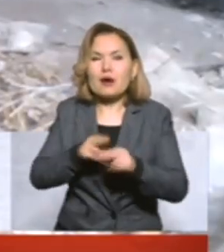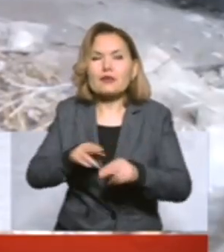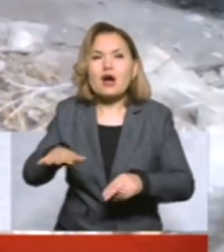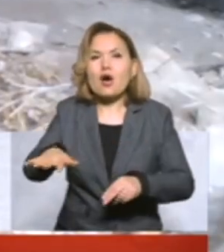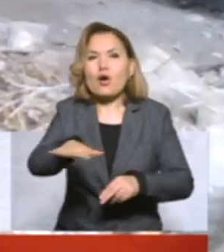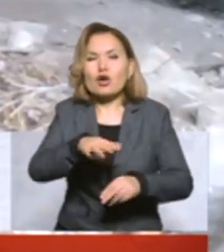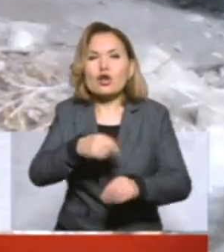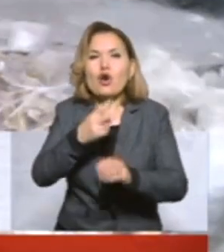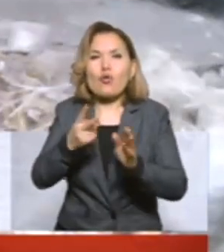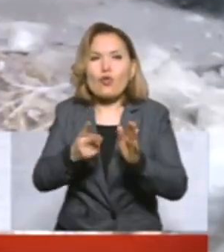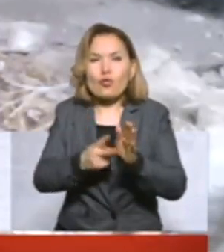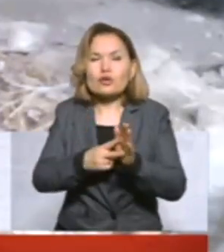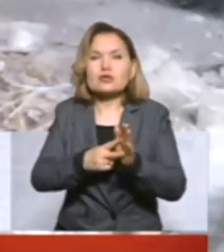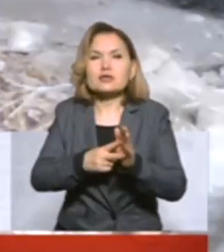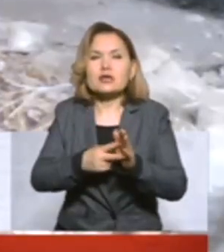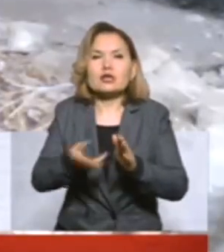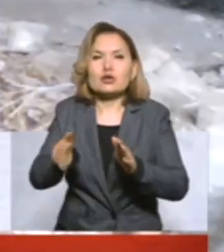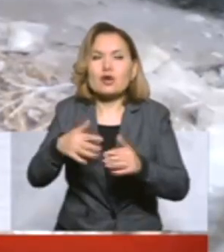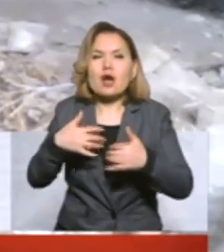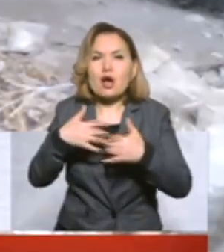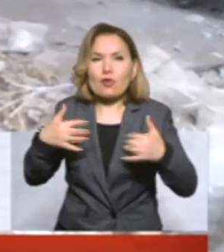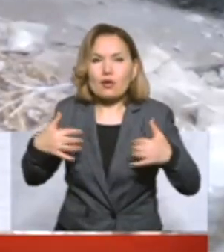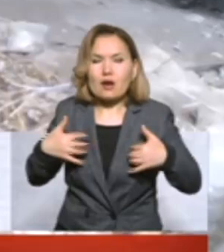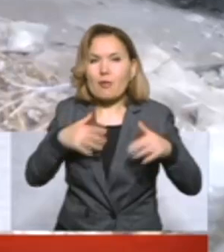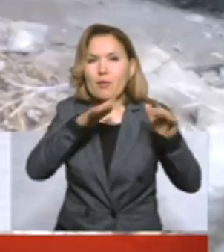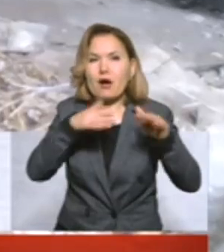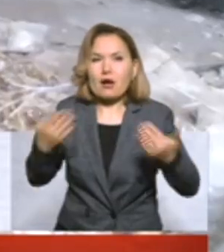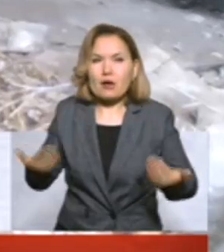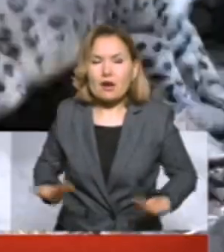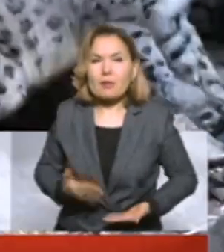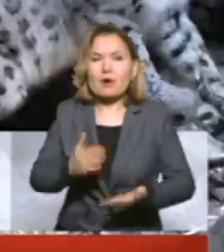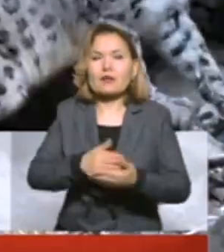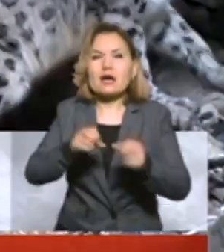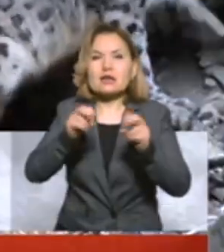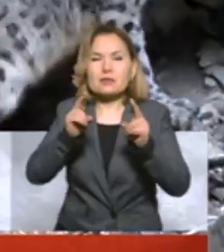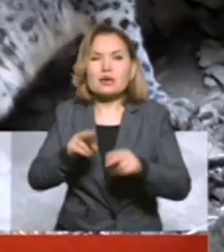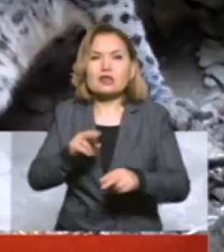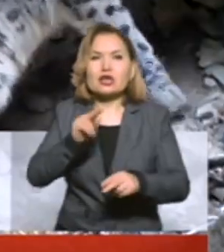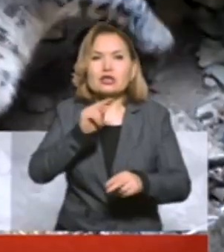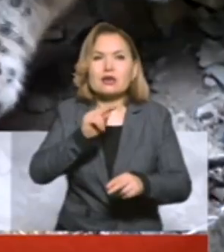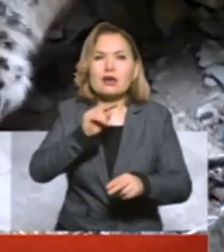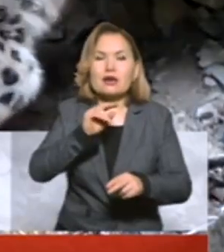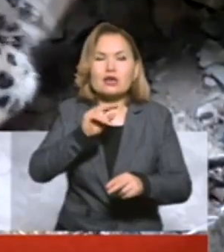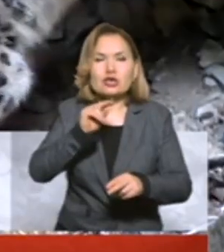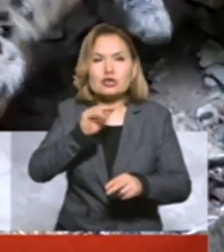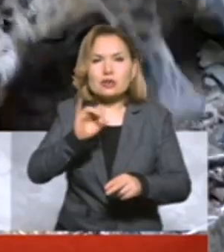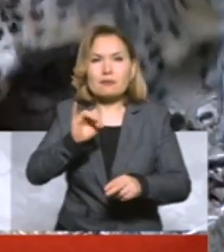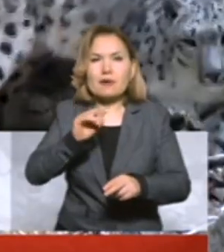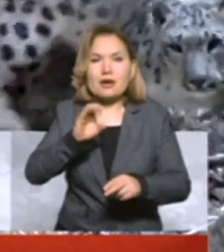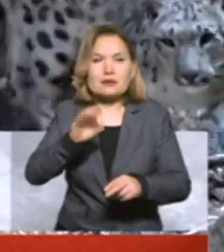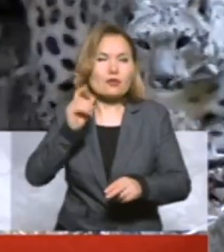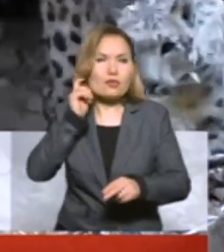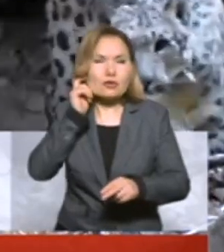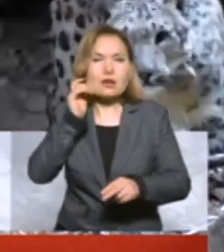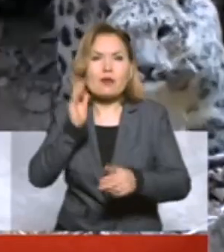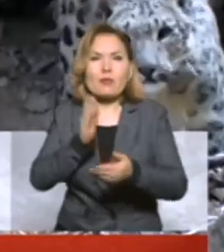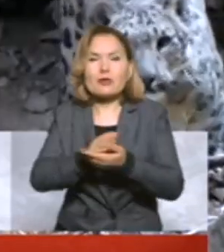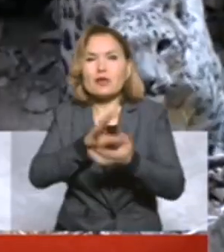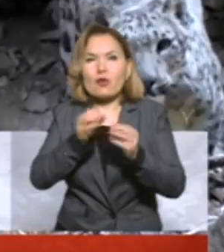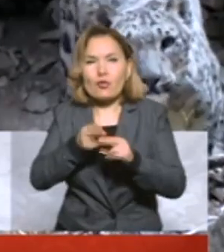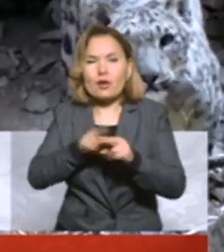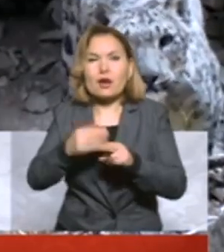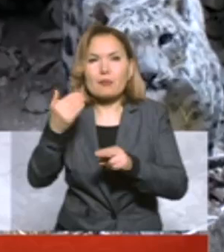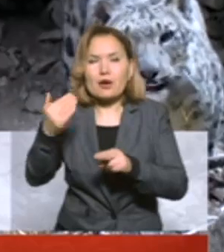аумағында 17 ілбістің жүргені анықталды. Солардың жетеуінің мойнында GPS трекер орнатылған қарғыбау бар. Мысық тұқымдастардың қозғалысын